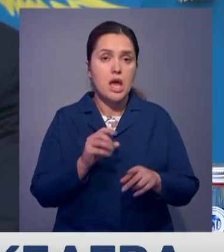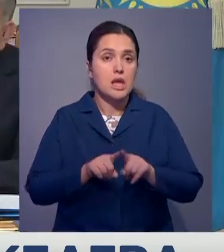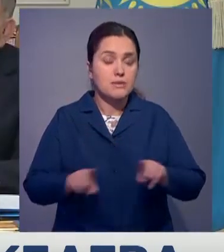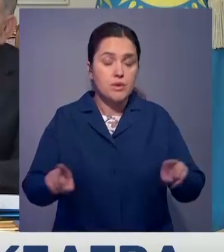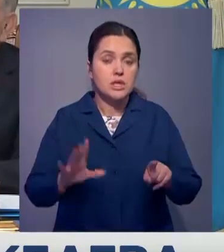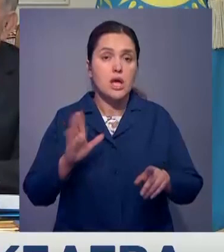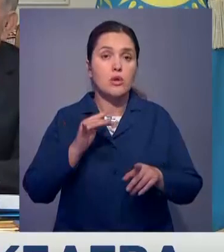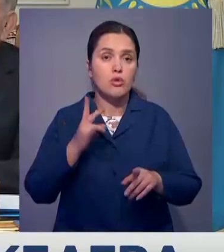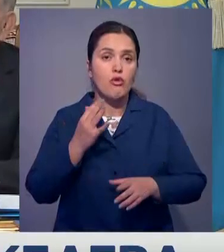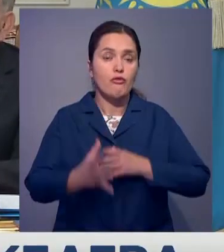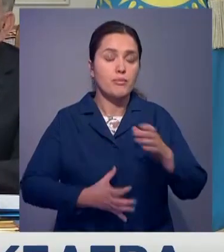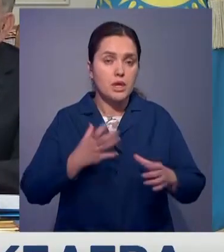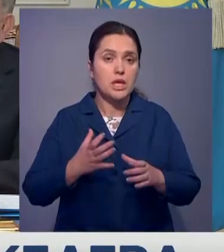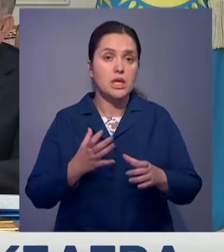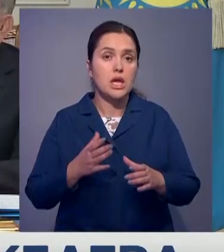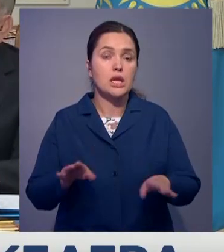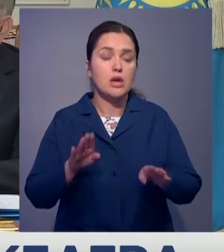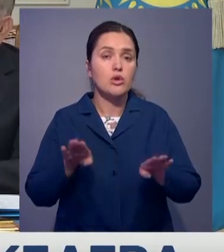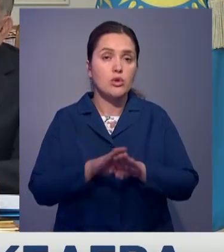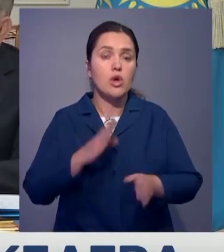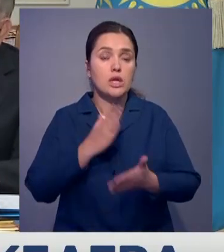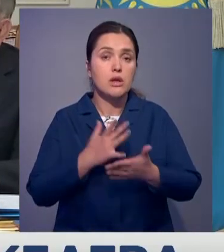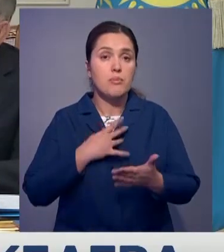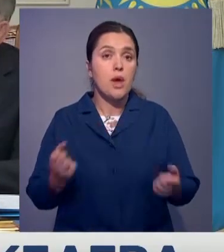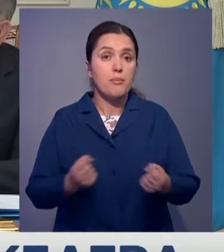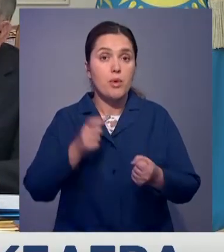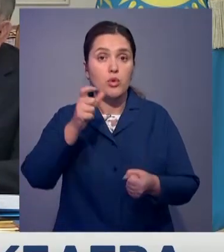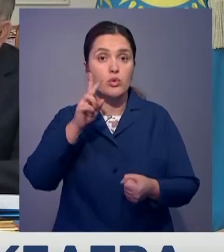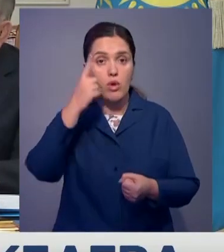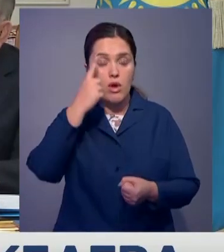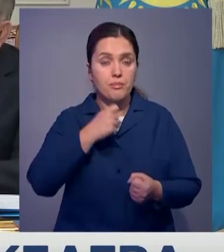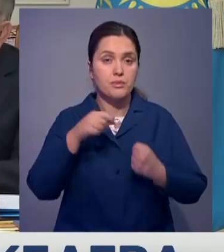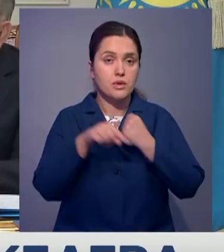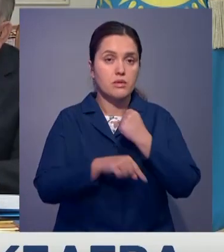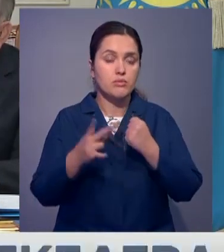но в мире она существует. Мы должны поддерживать тех граждан, которые сообщают о коррупции.